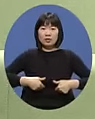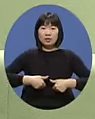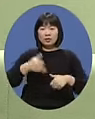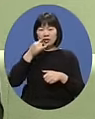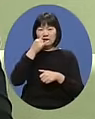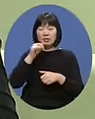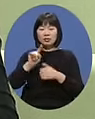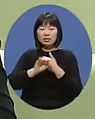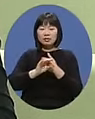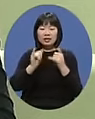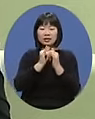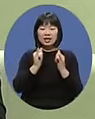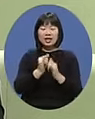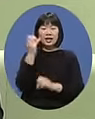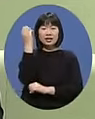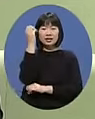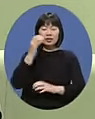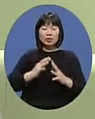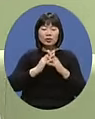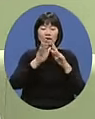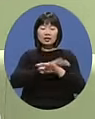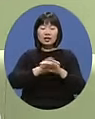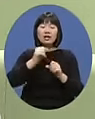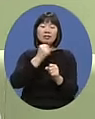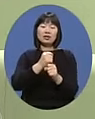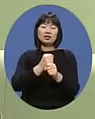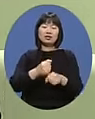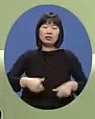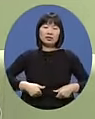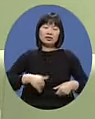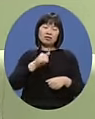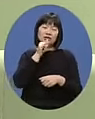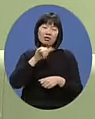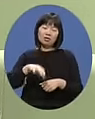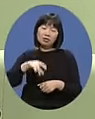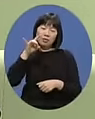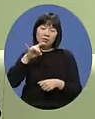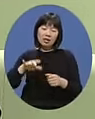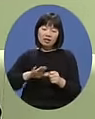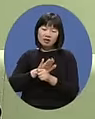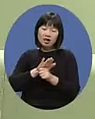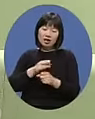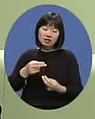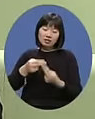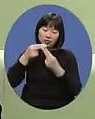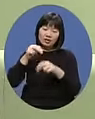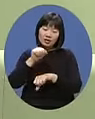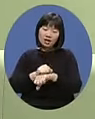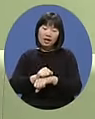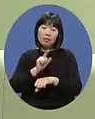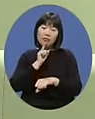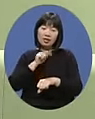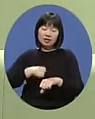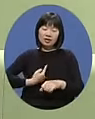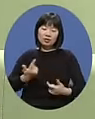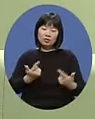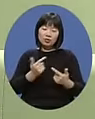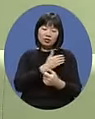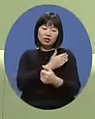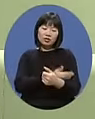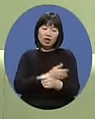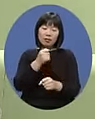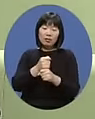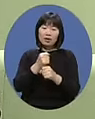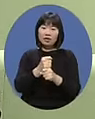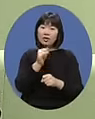뭐냐면은 삶의 기초공사가 조금 잘 만들어져야 됩니다. 그러니까 처음에 애착도 잘 만들어져야 되고 자기 조절 능력도 어느 정도